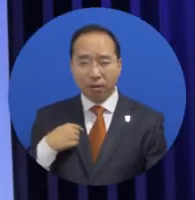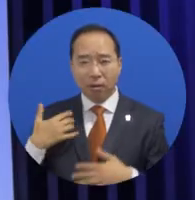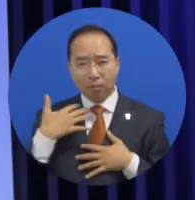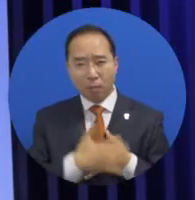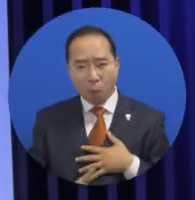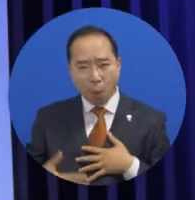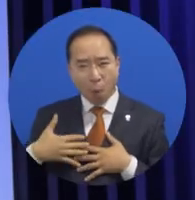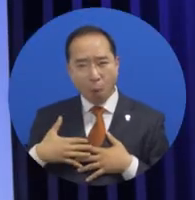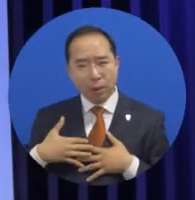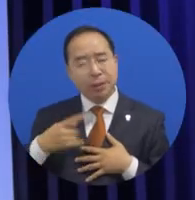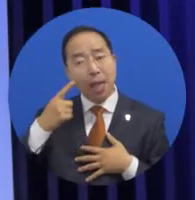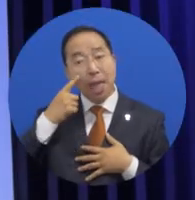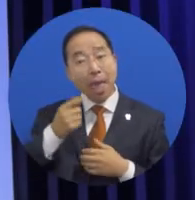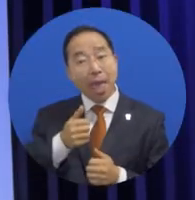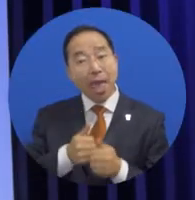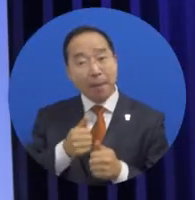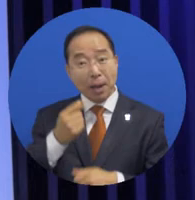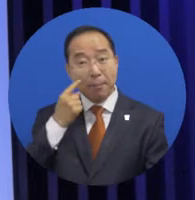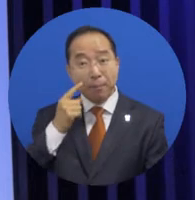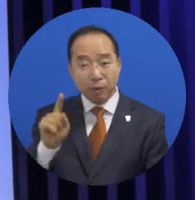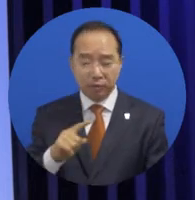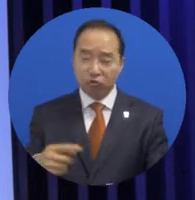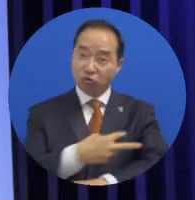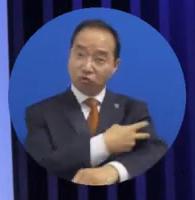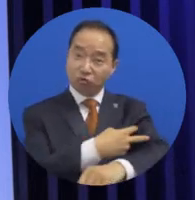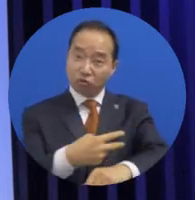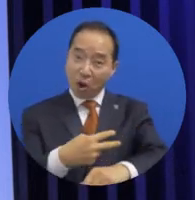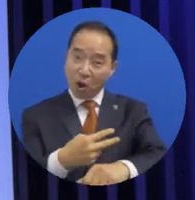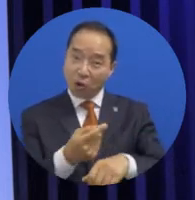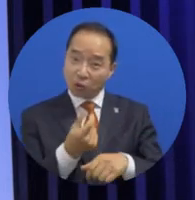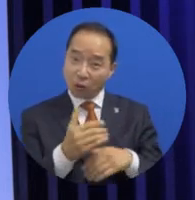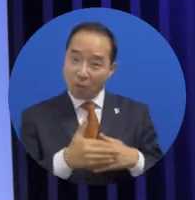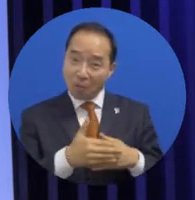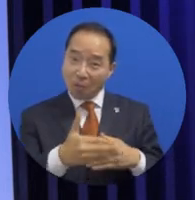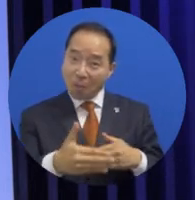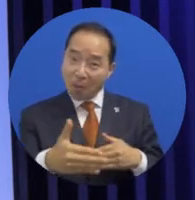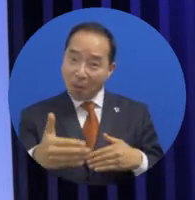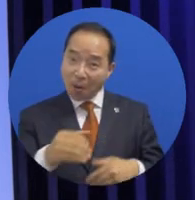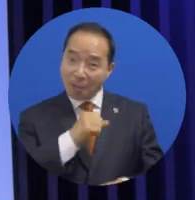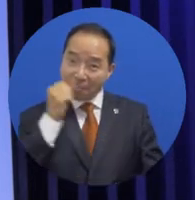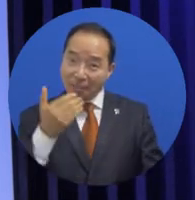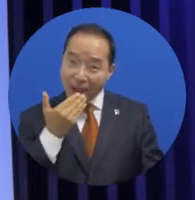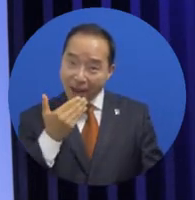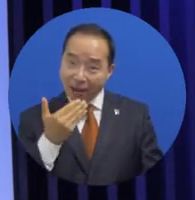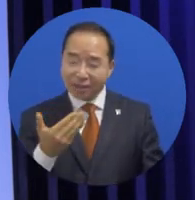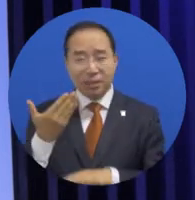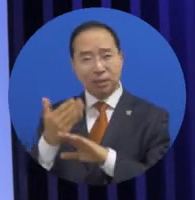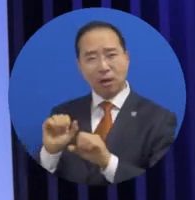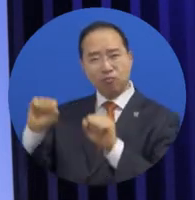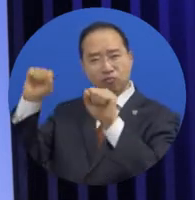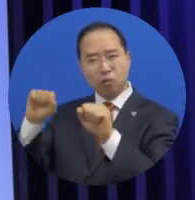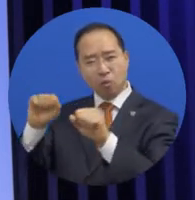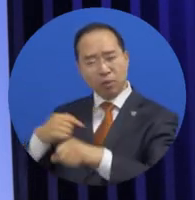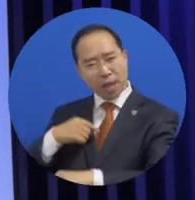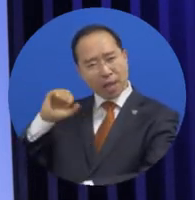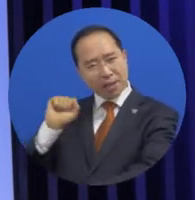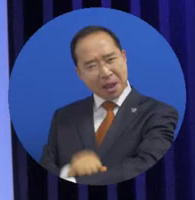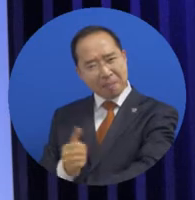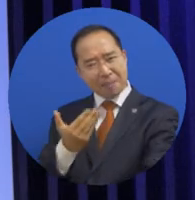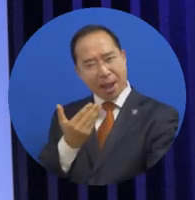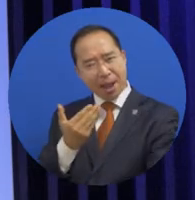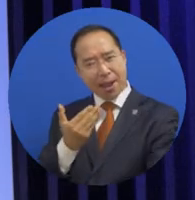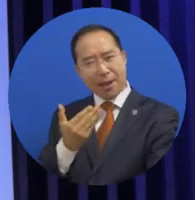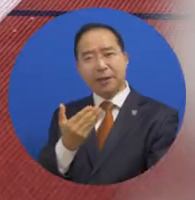제 몸을 갖고 실험을 한번 더 해봅니다. 수영도 이렇게 조금씩 해서 잘했는데 혹시 다른 운동도 잘하는 게